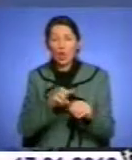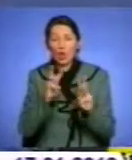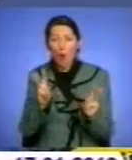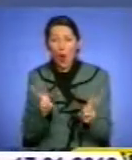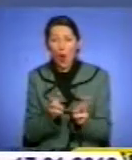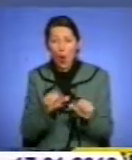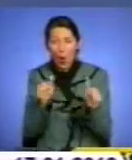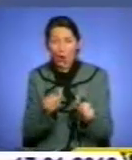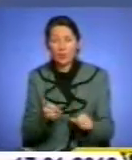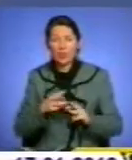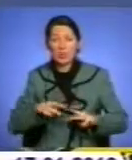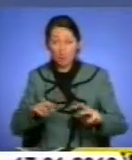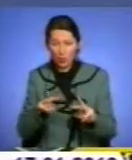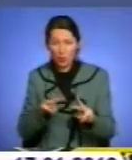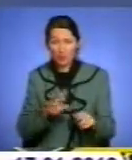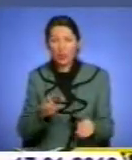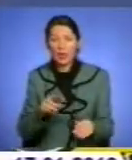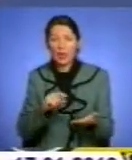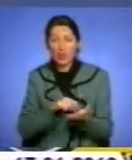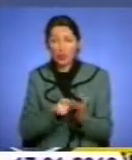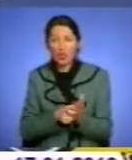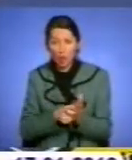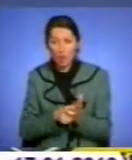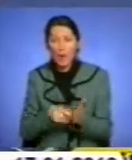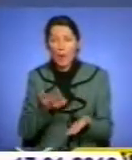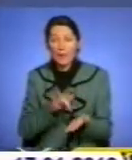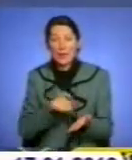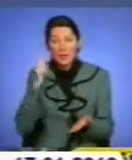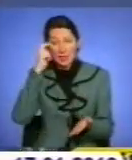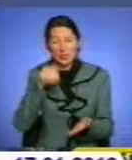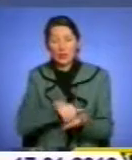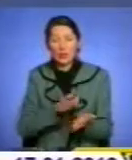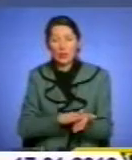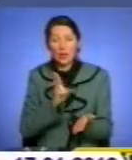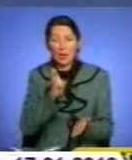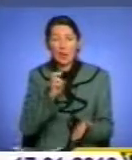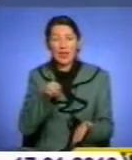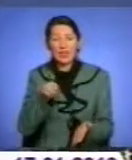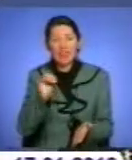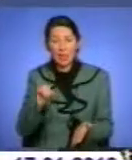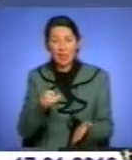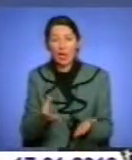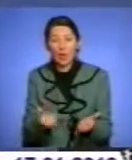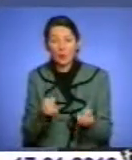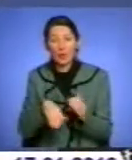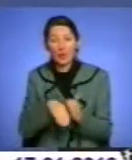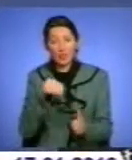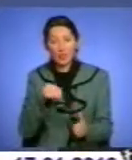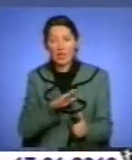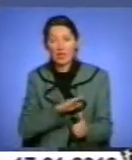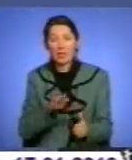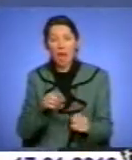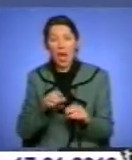житлову нерухомість у місті Києві, зареєструвати в БТІ та отримати витяг на нерухоме майно, така